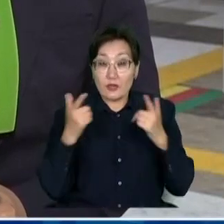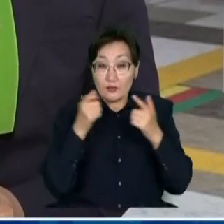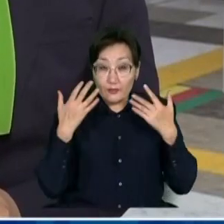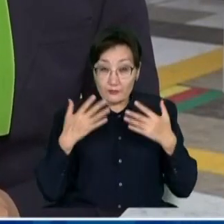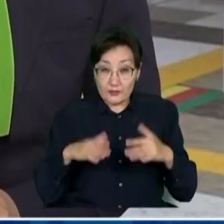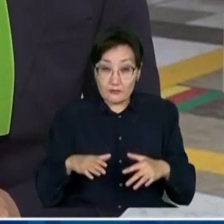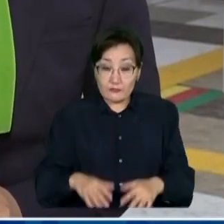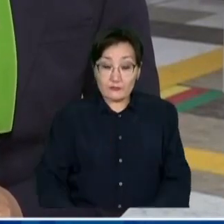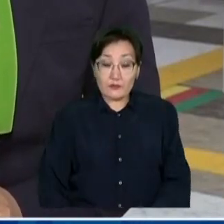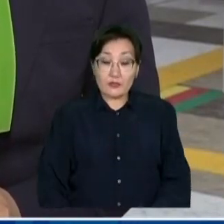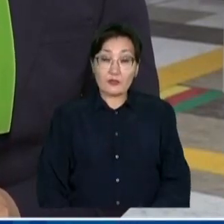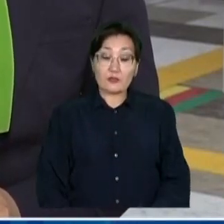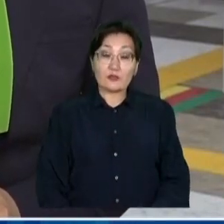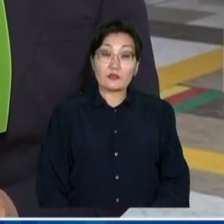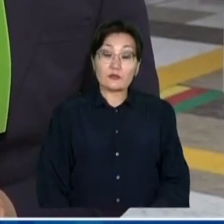осындай болды.